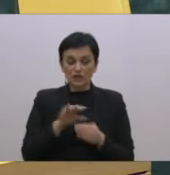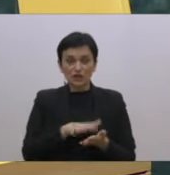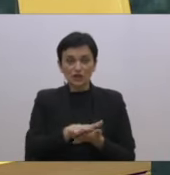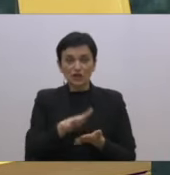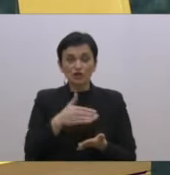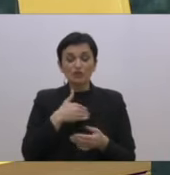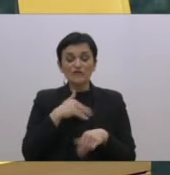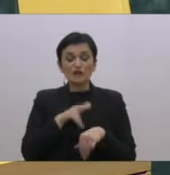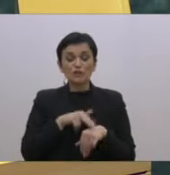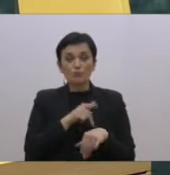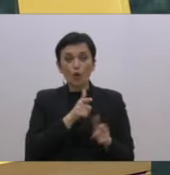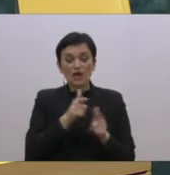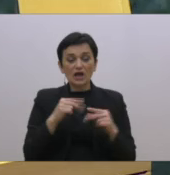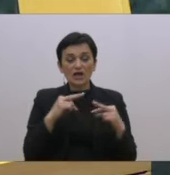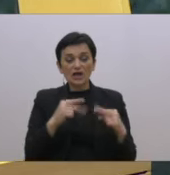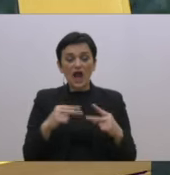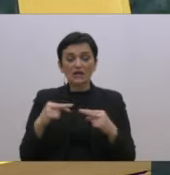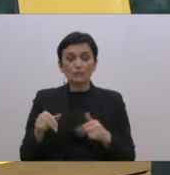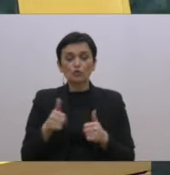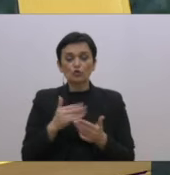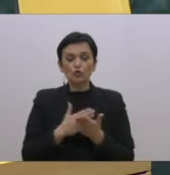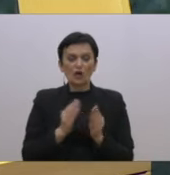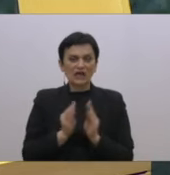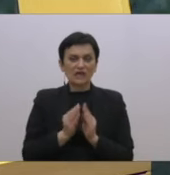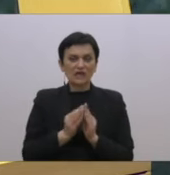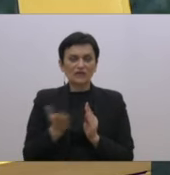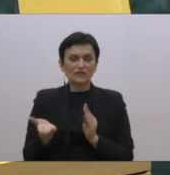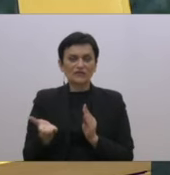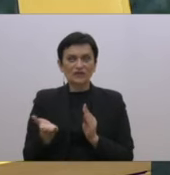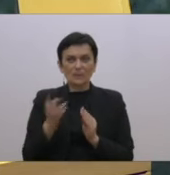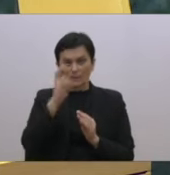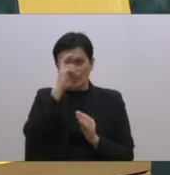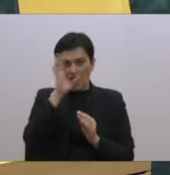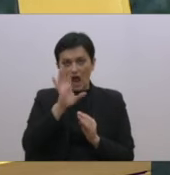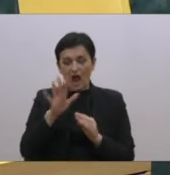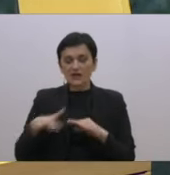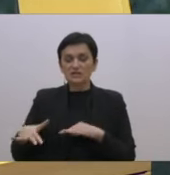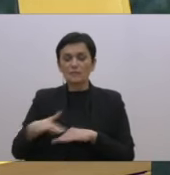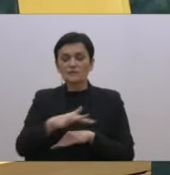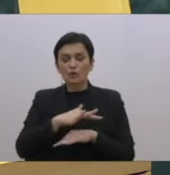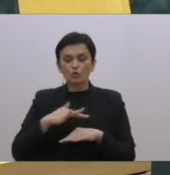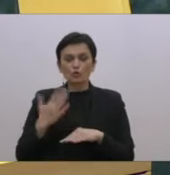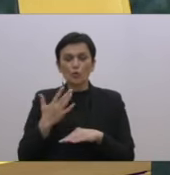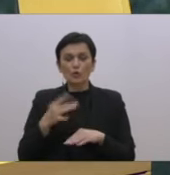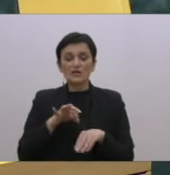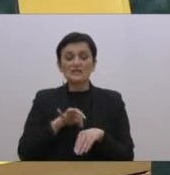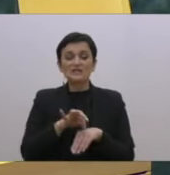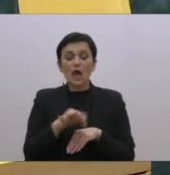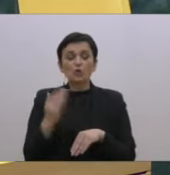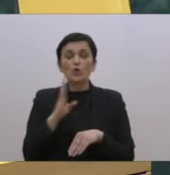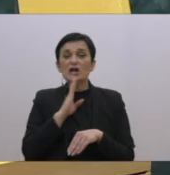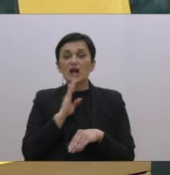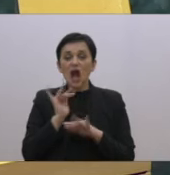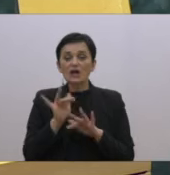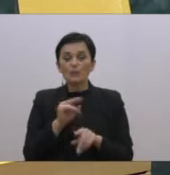ჩვენი პოლიციელების გადამზადება, როგორიც არის იგივე არასამთავრობო სექტორი, რომელიც ძალადობის ხორბ ქალებზე